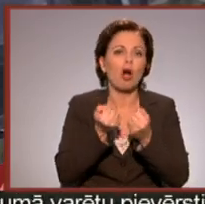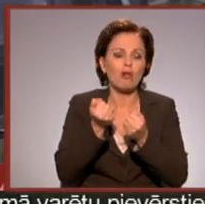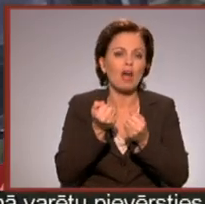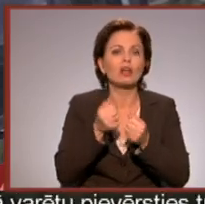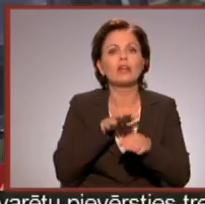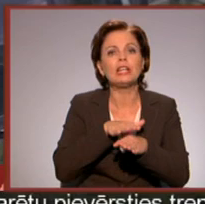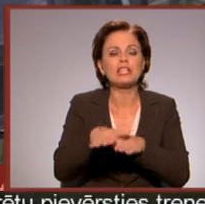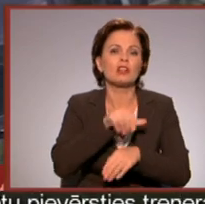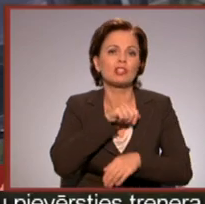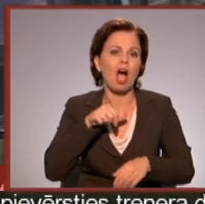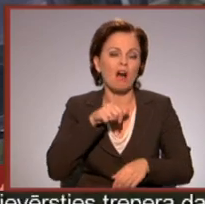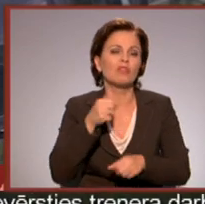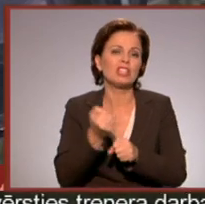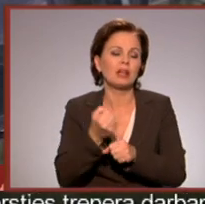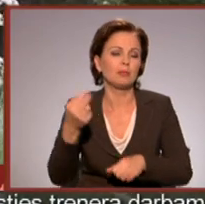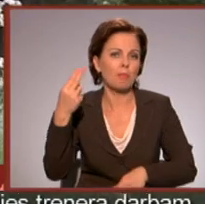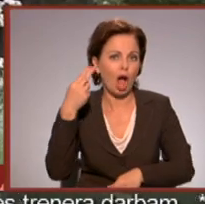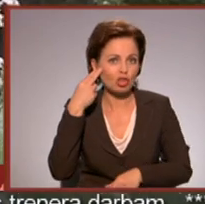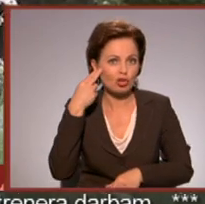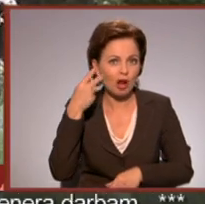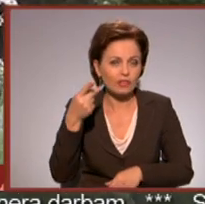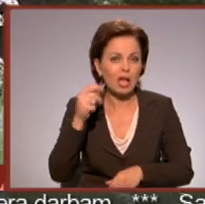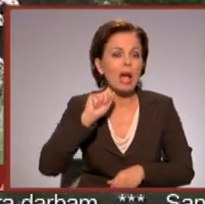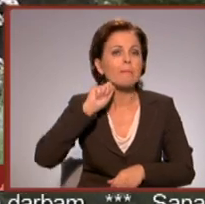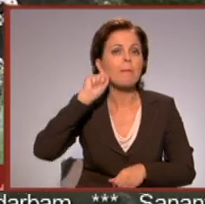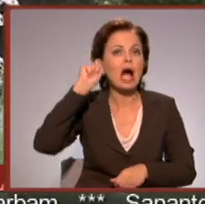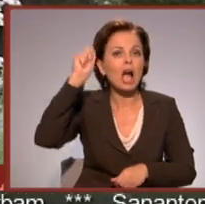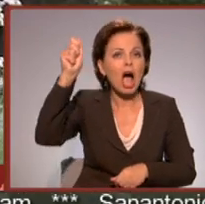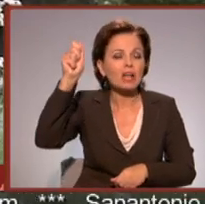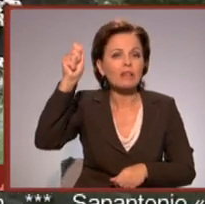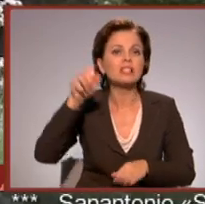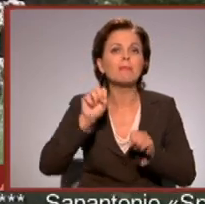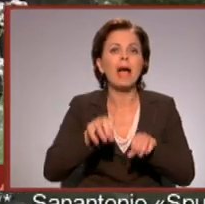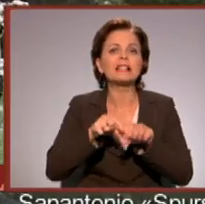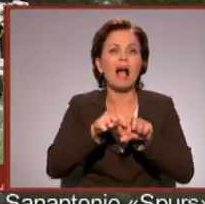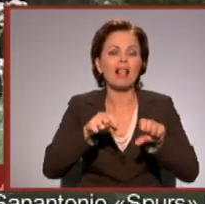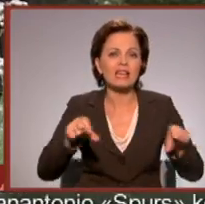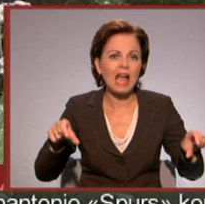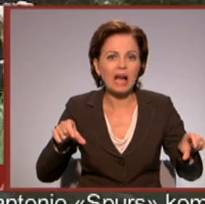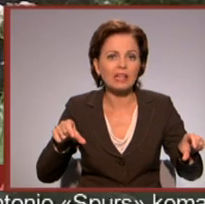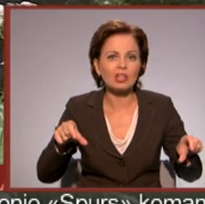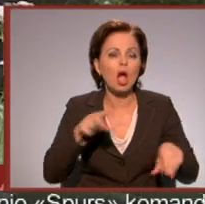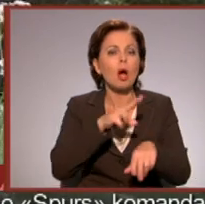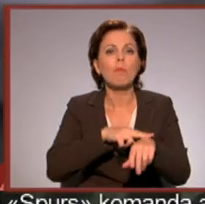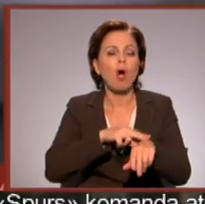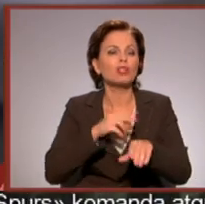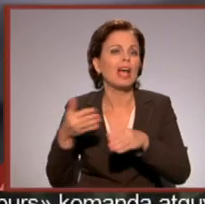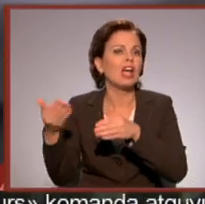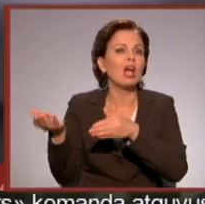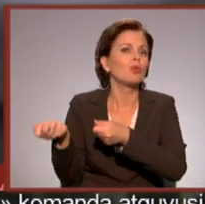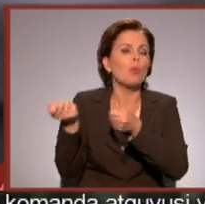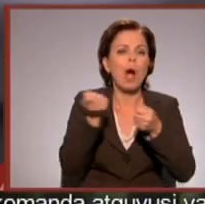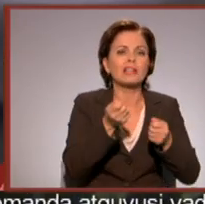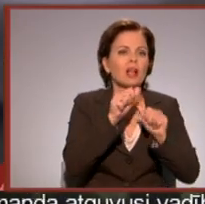īstenot savu ieceri izdarīt pašnāvību. Pakārās viņš ar kravas nostiprināšanas lentām. Nocelt policistiem viņu neizdevās, to